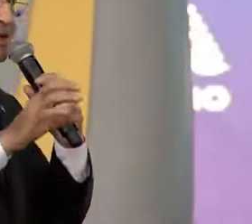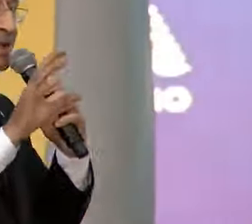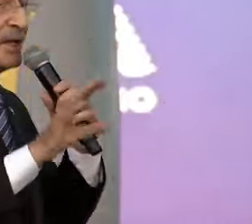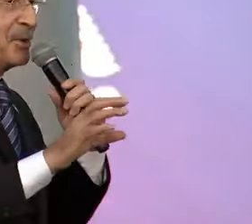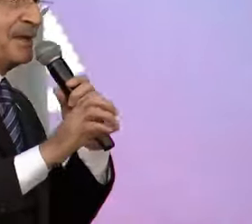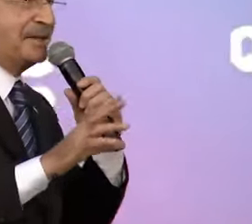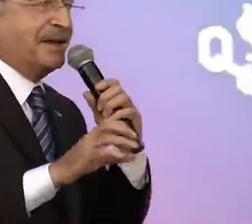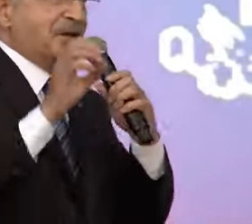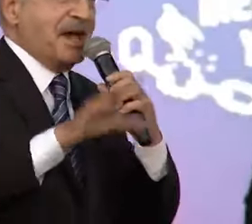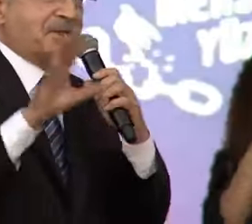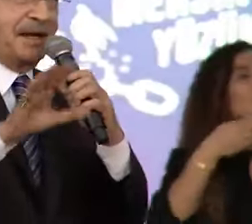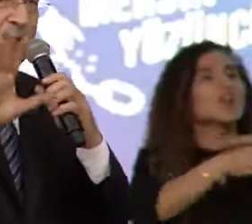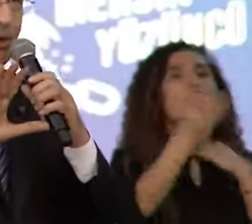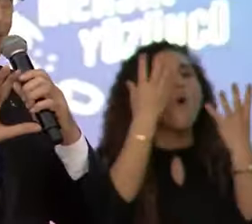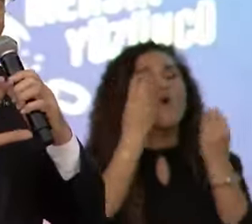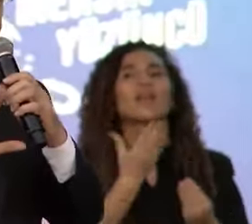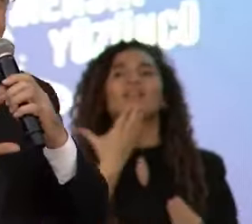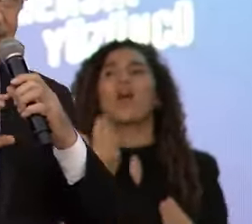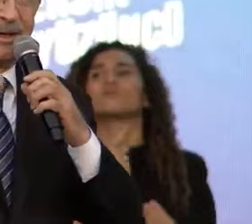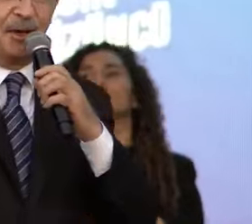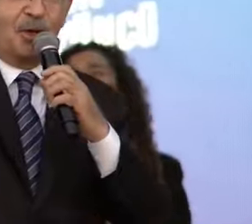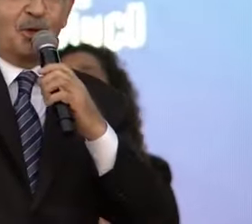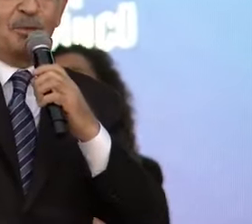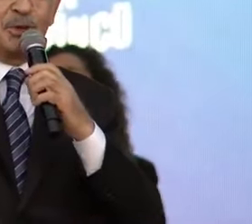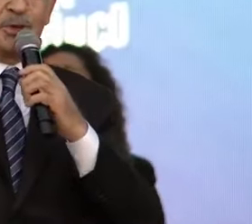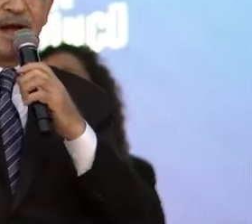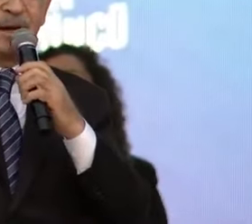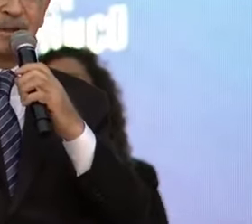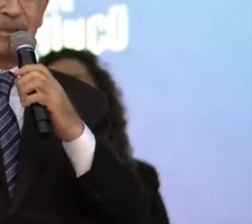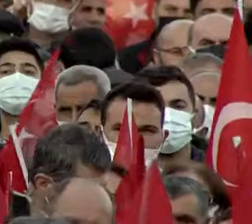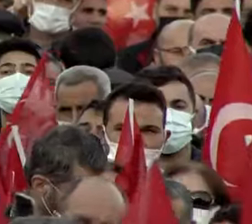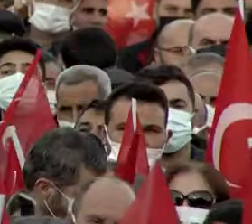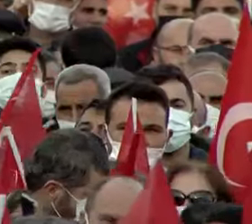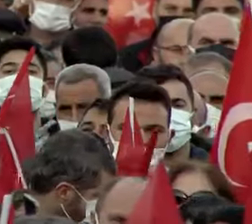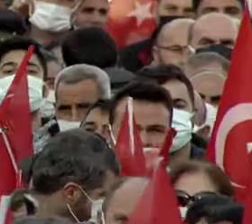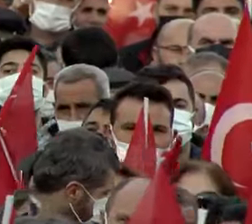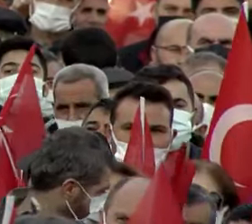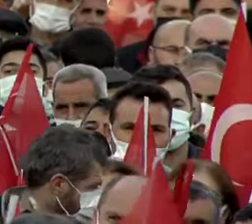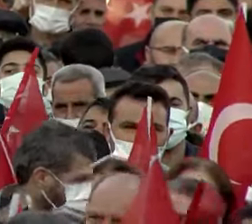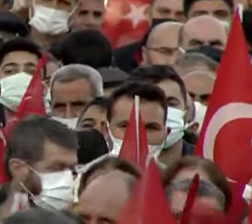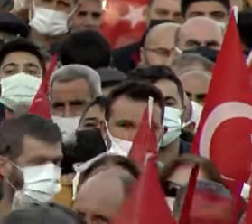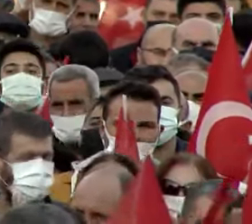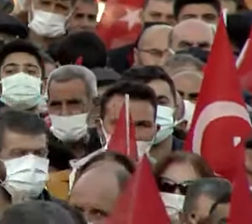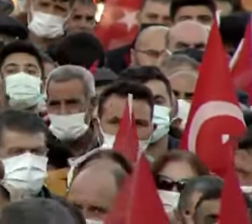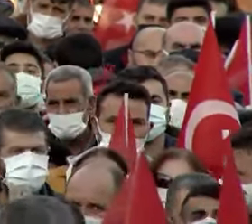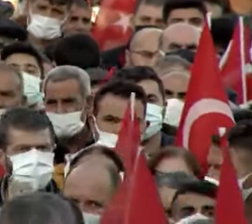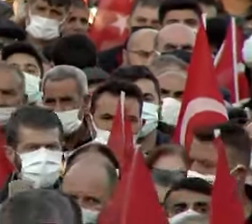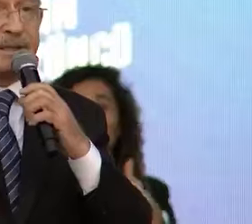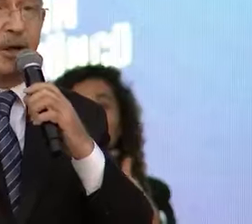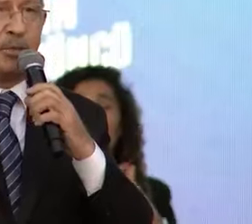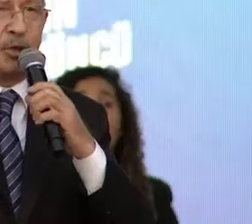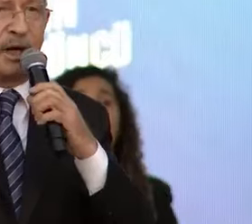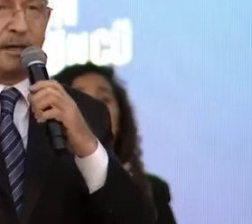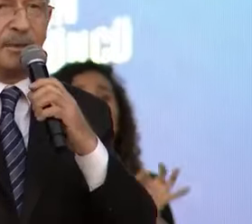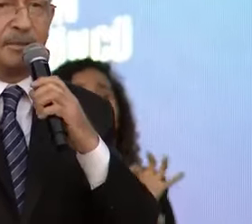sandığa gidecek olan gençlere bir sözüm var. Umutsuzluğa kapılmayacaksınız. Bir. Birinci arzumu,